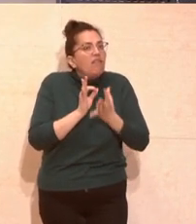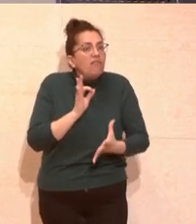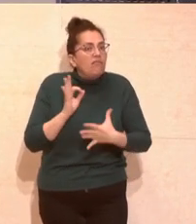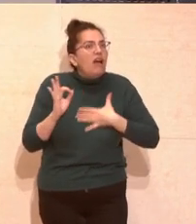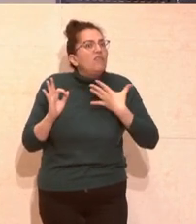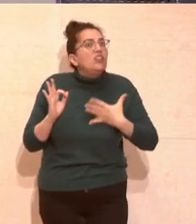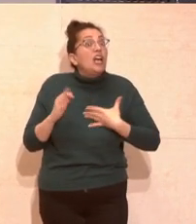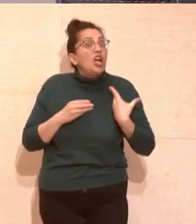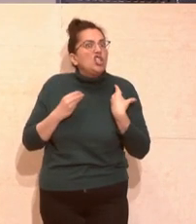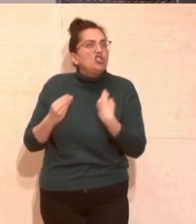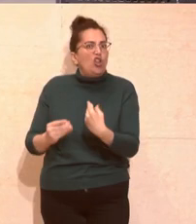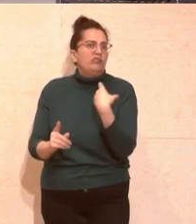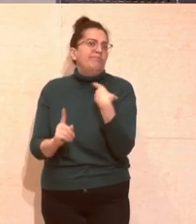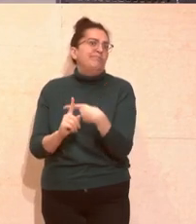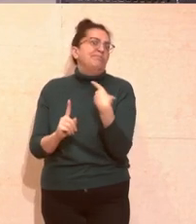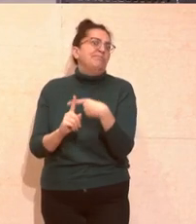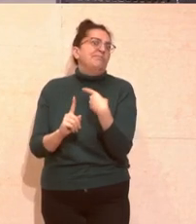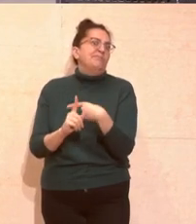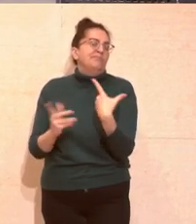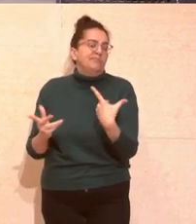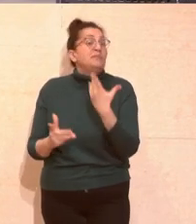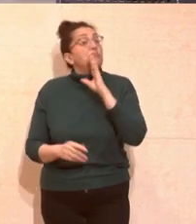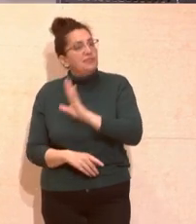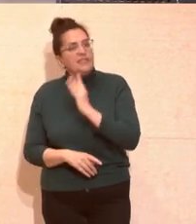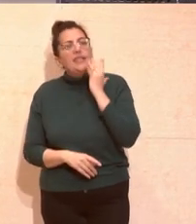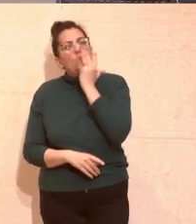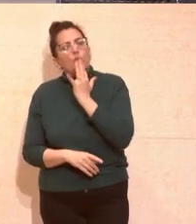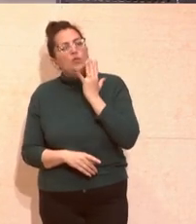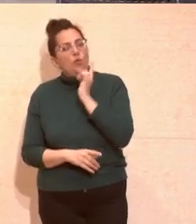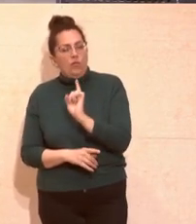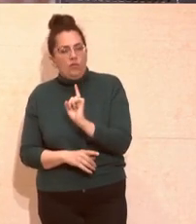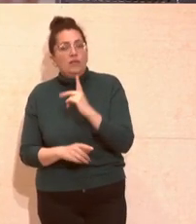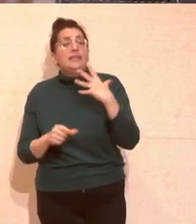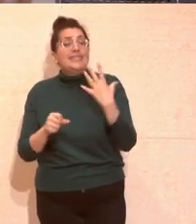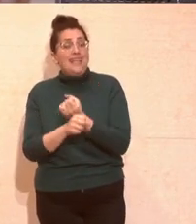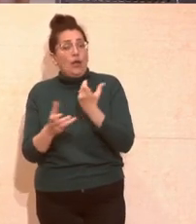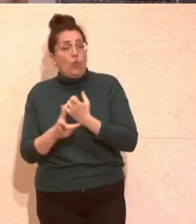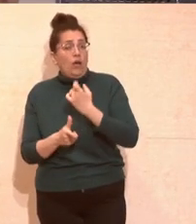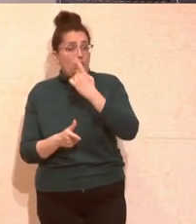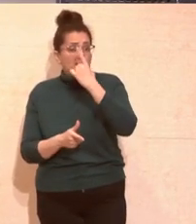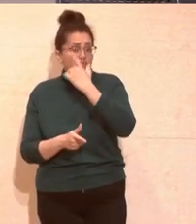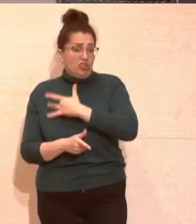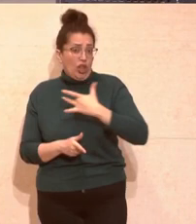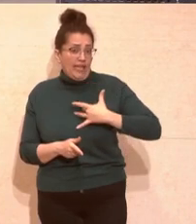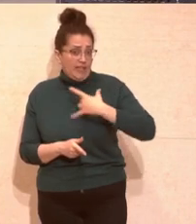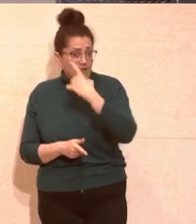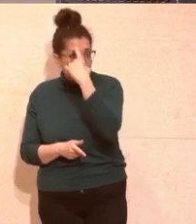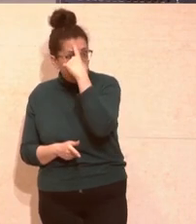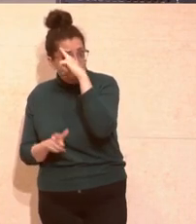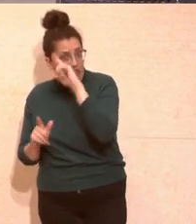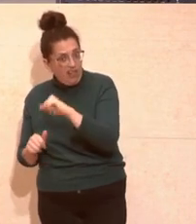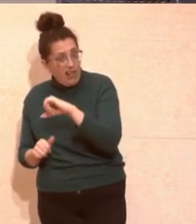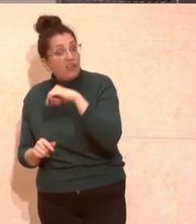adolescents. Et notamment, ce bénéfice se voit à la fois sur la santé mentale, se voit à la fois